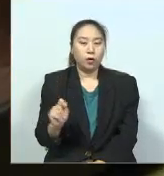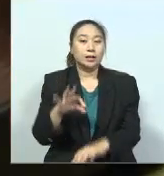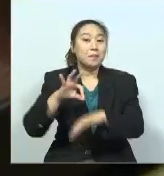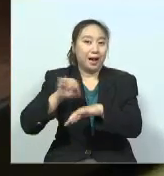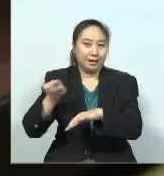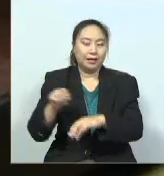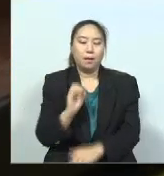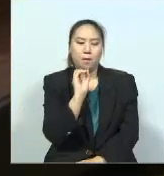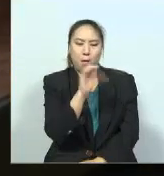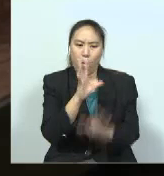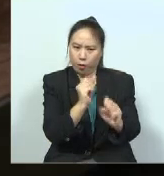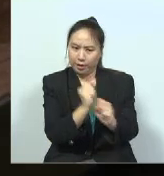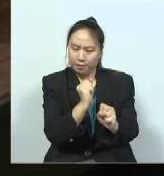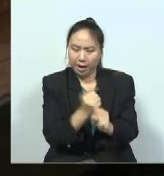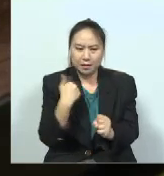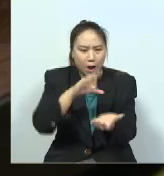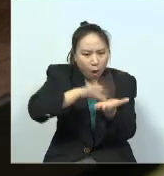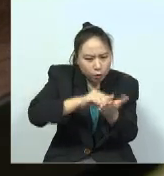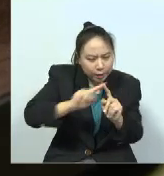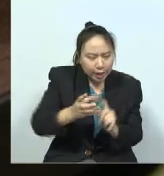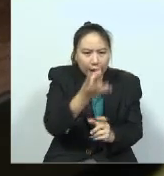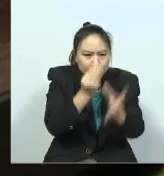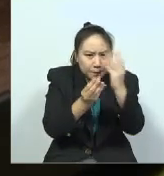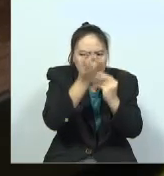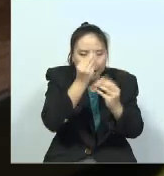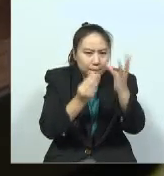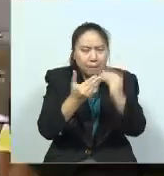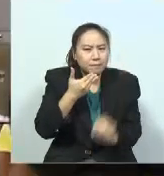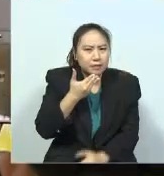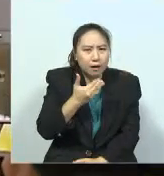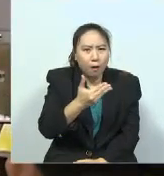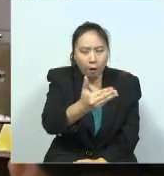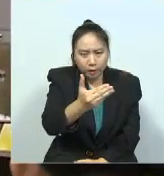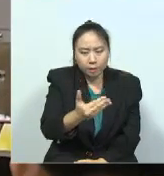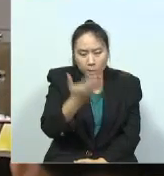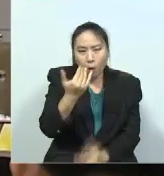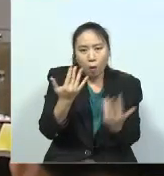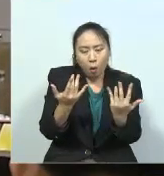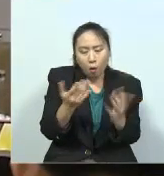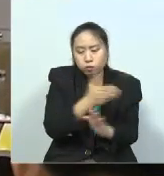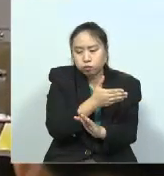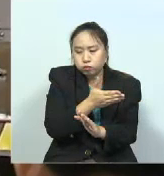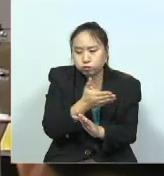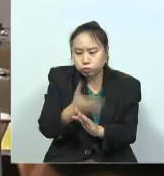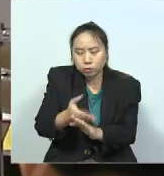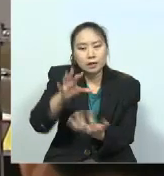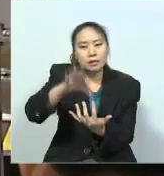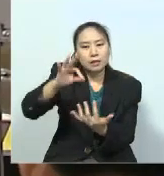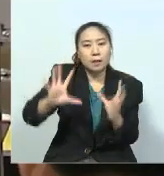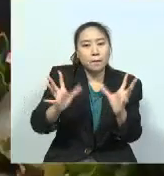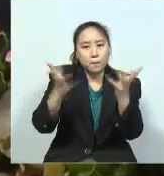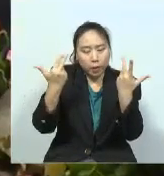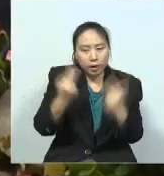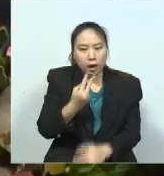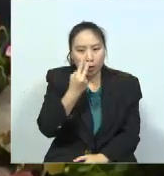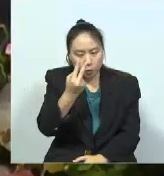ำชับนะคะให้เจ้าหน้าที่นั้นอัปเดตข้อมูลตลอดเวลาจนกว่าจะเสร็จสิ้นกระบวนการการคัดเลือกว่าการวางตั